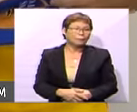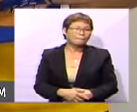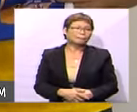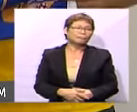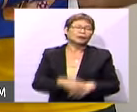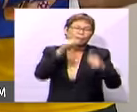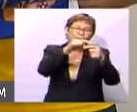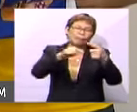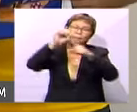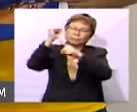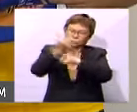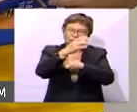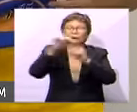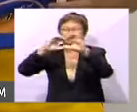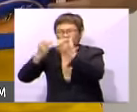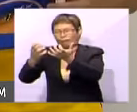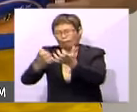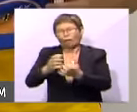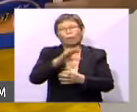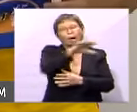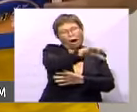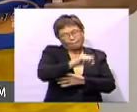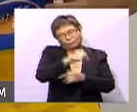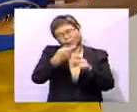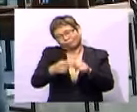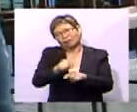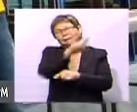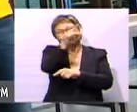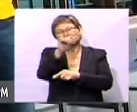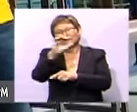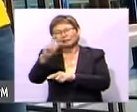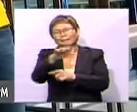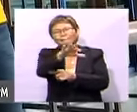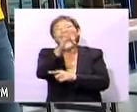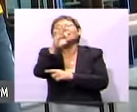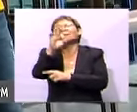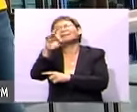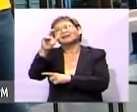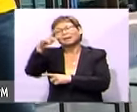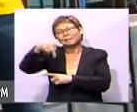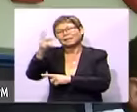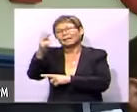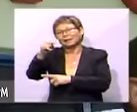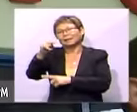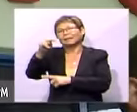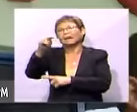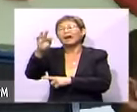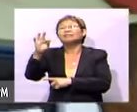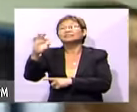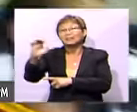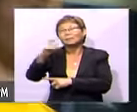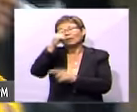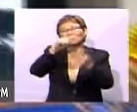Meski beberapa persatuan dan kelab ingin memilikinya, namun Zac memilih PKNS FC sebagai